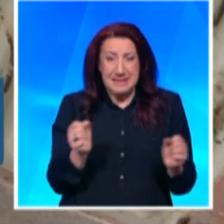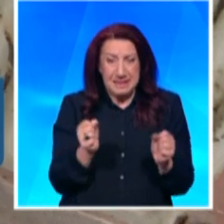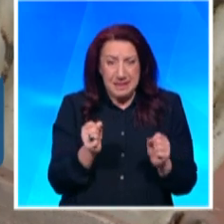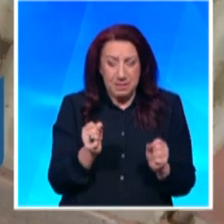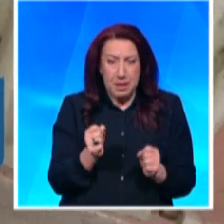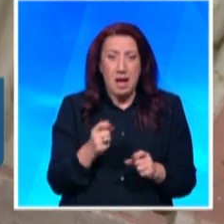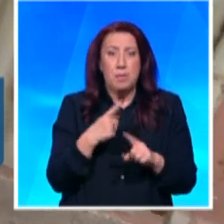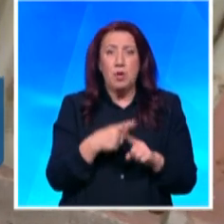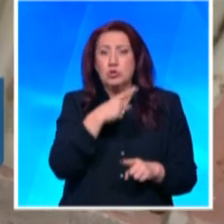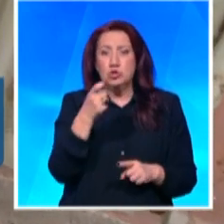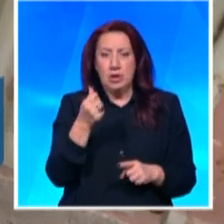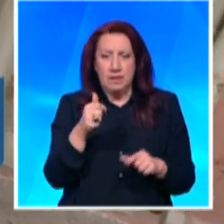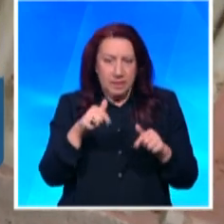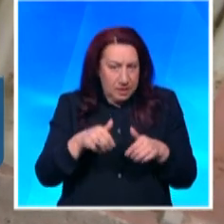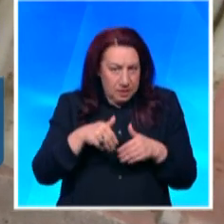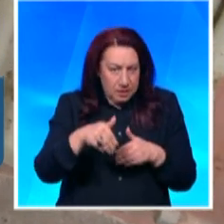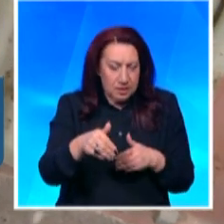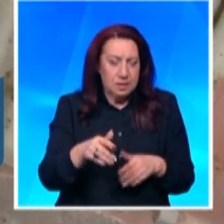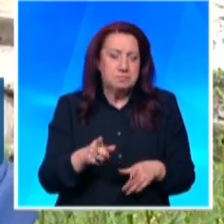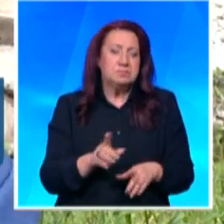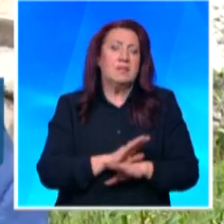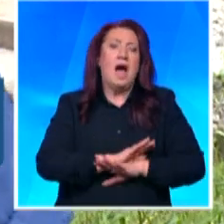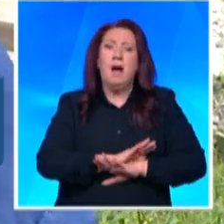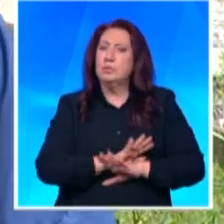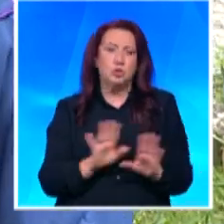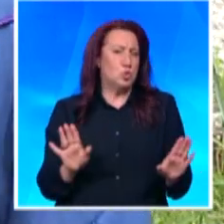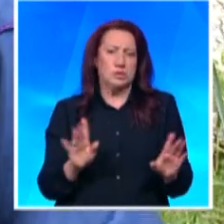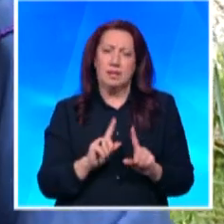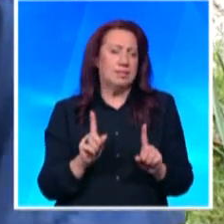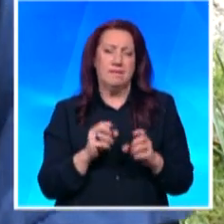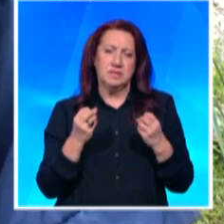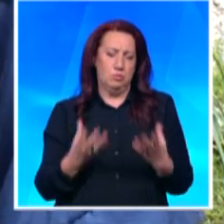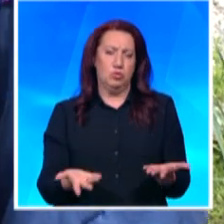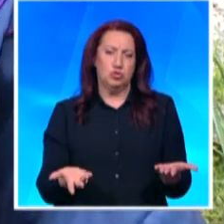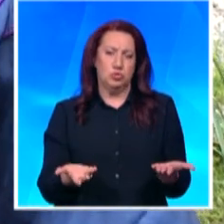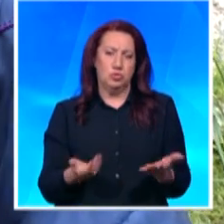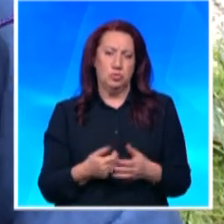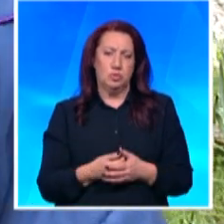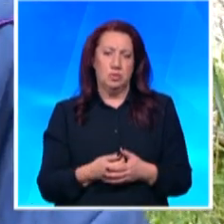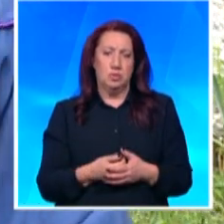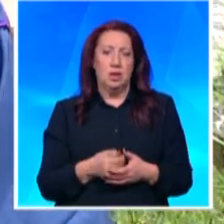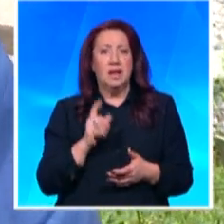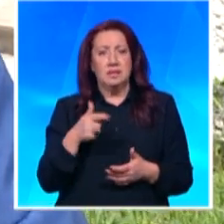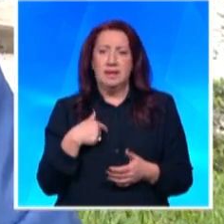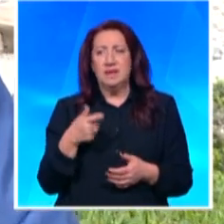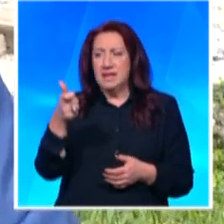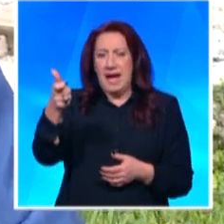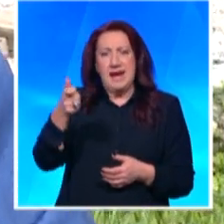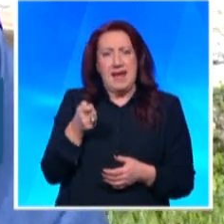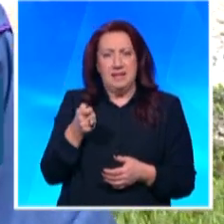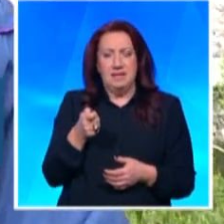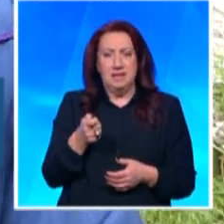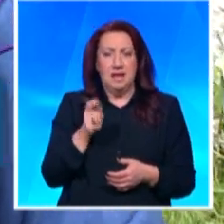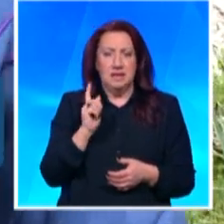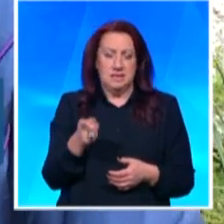месец. Абсурдно, абсурдно, пълен абсурд. То трябва да вземаш заеми, да тегля кредити, за